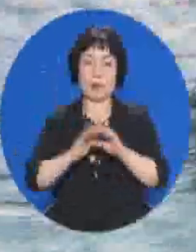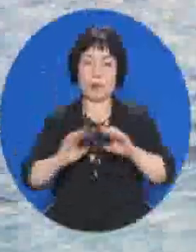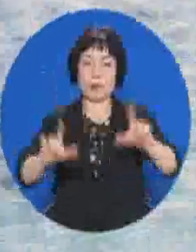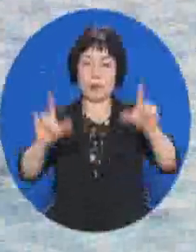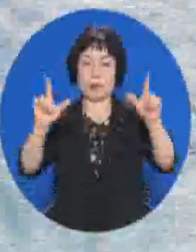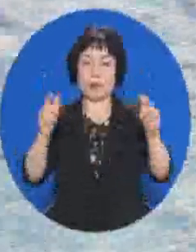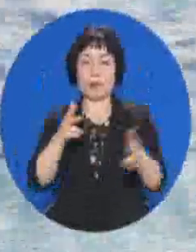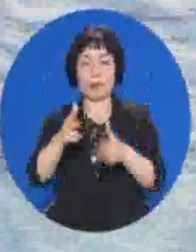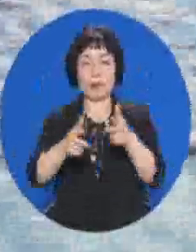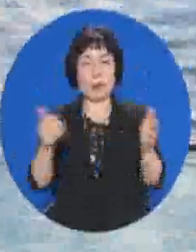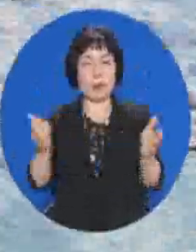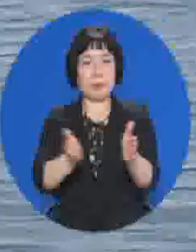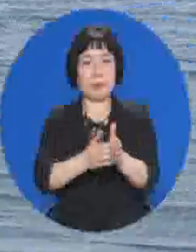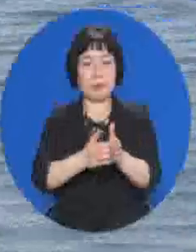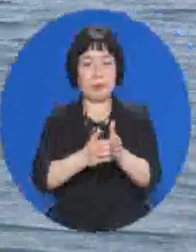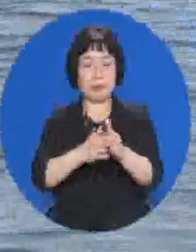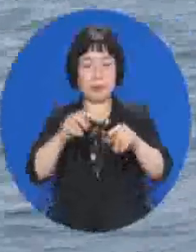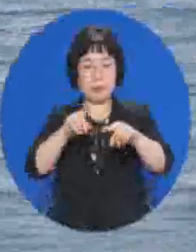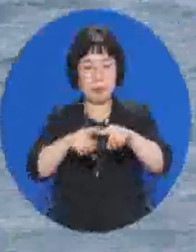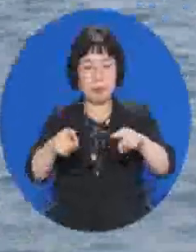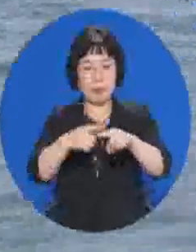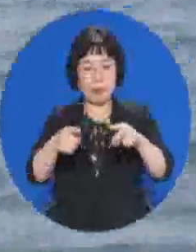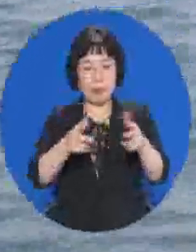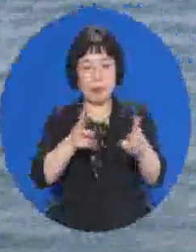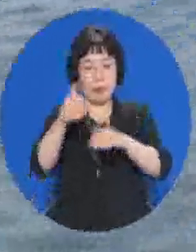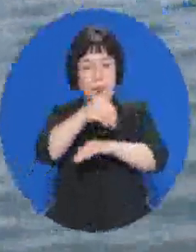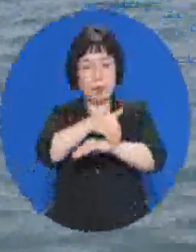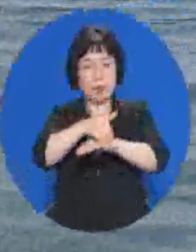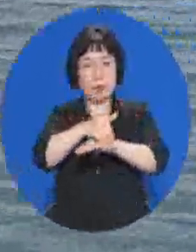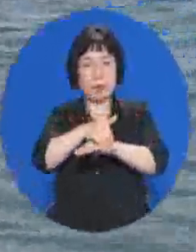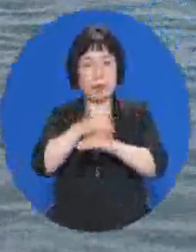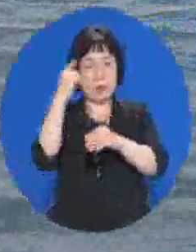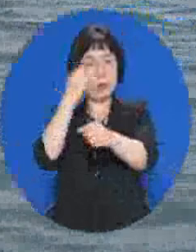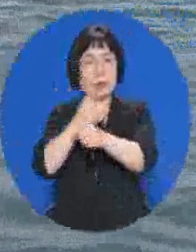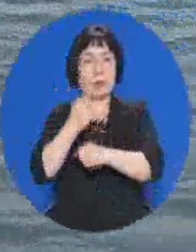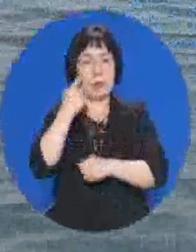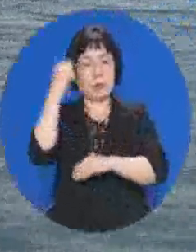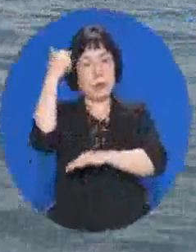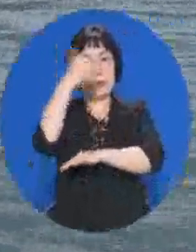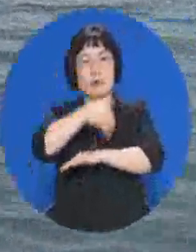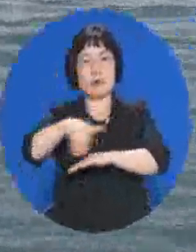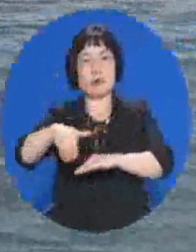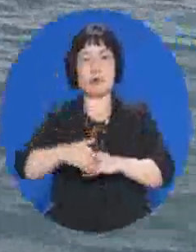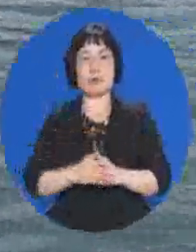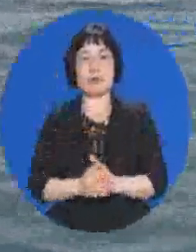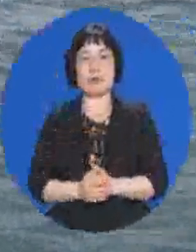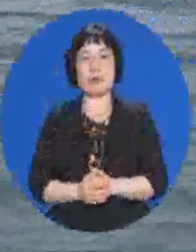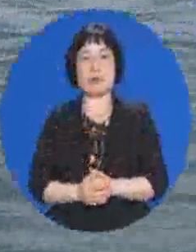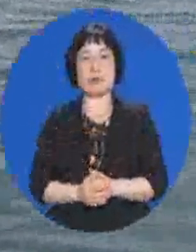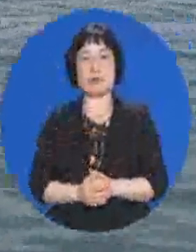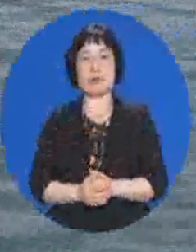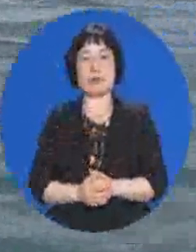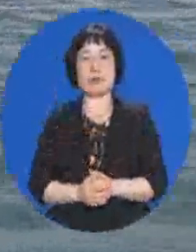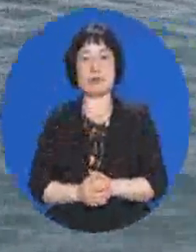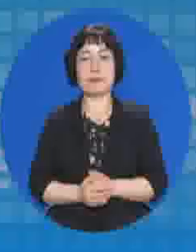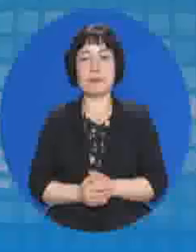양식이 종료되는 대로 작황 분석을 통한 대책 마련에 나설 방침입니다. MBC 뉴스 김진선입니다.